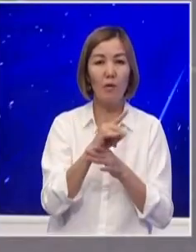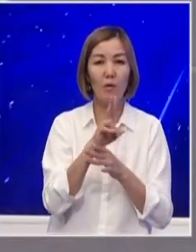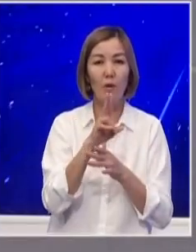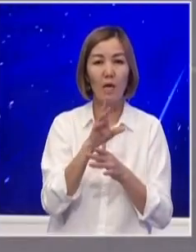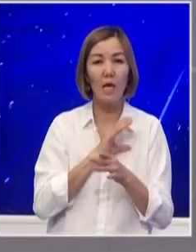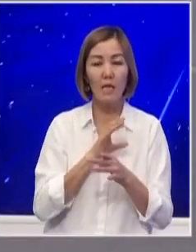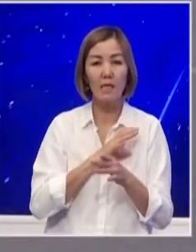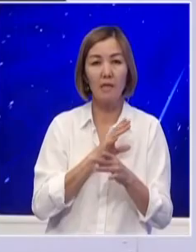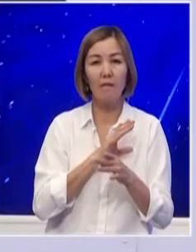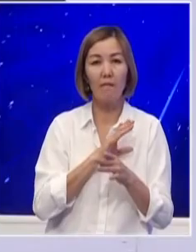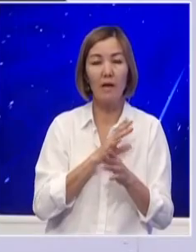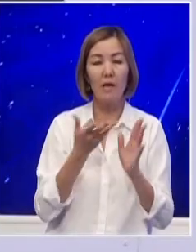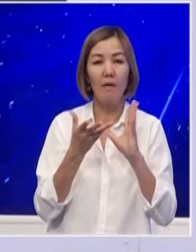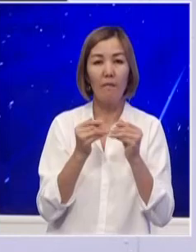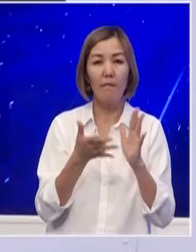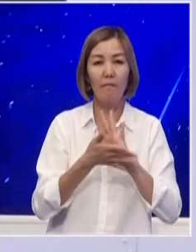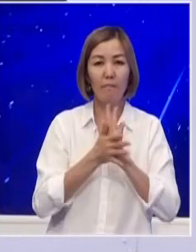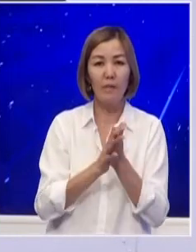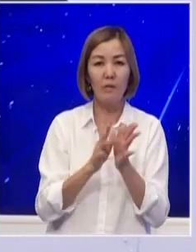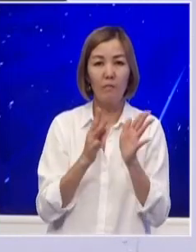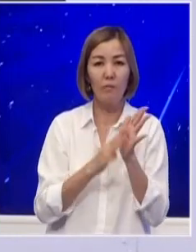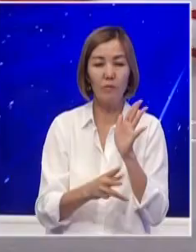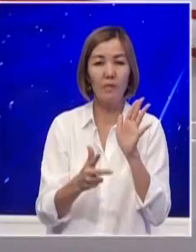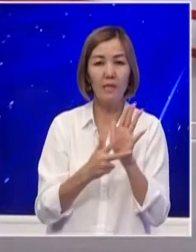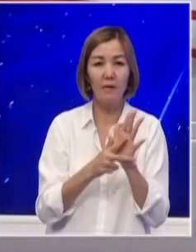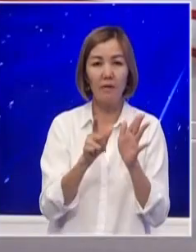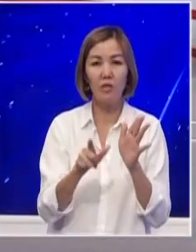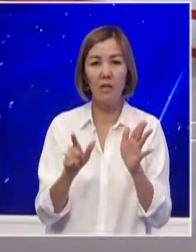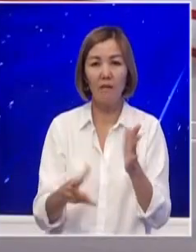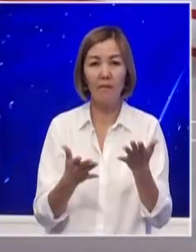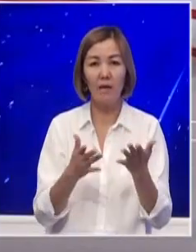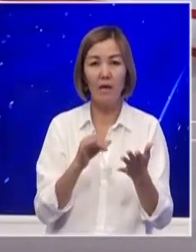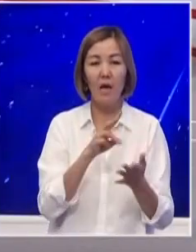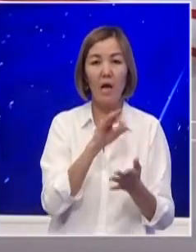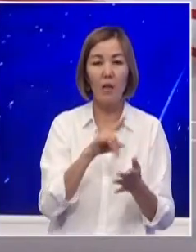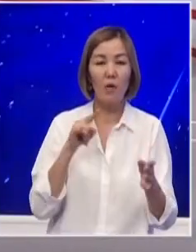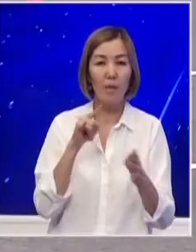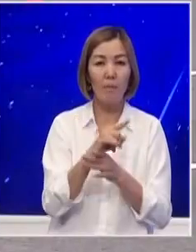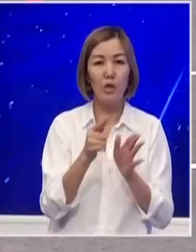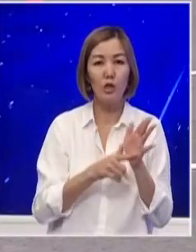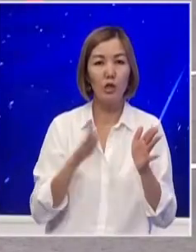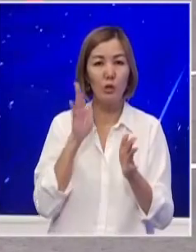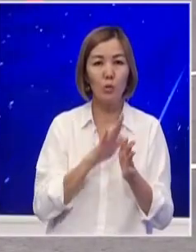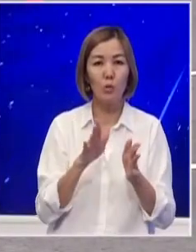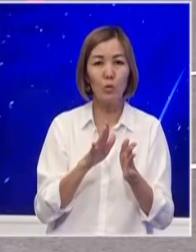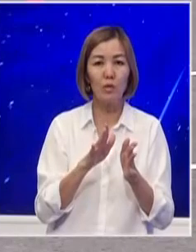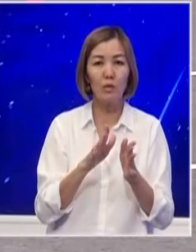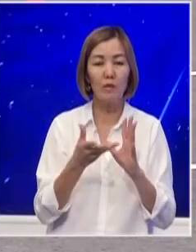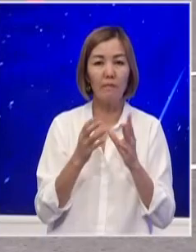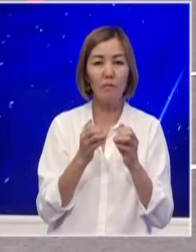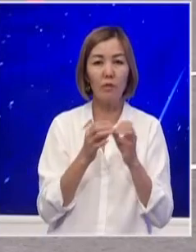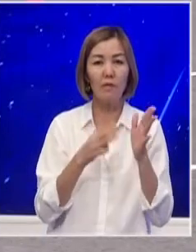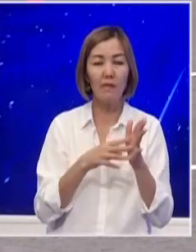канадского производства вместимостью до 89 пассажиров. А рейсы на Алакуль авиакомпания ЖТСУ на воздушных